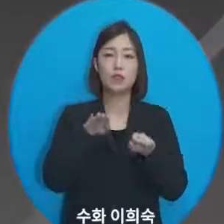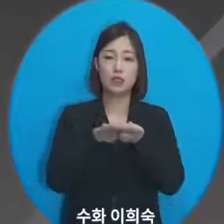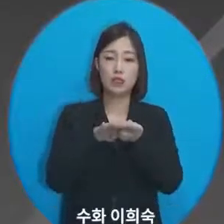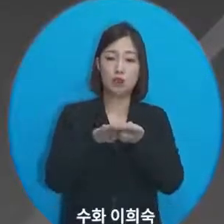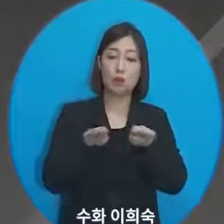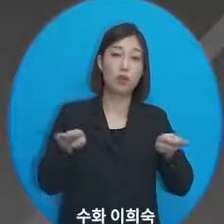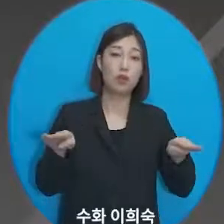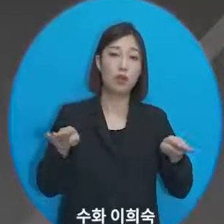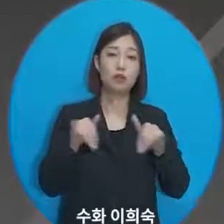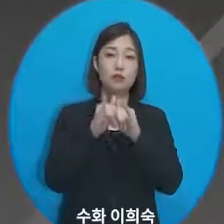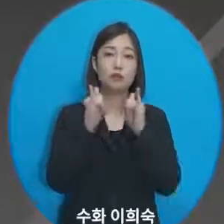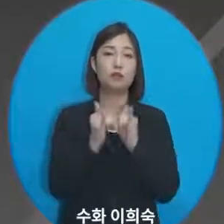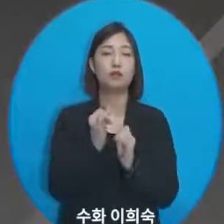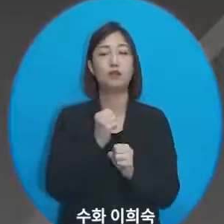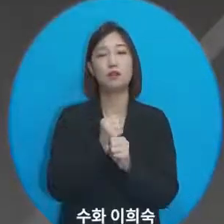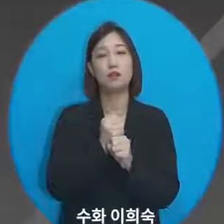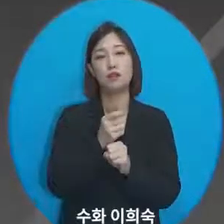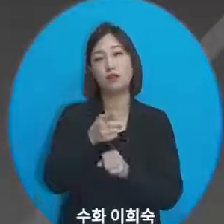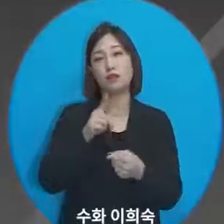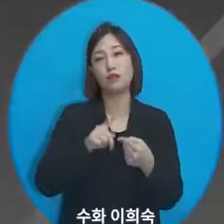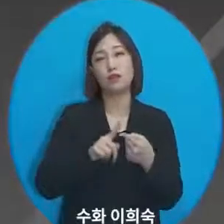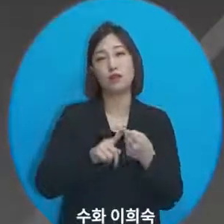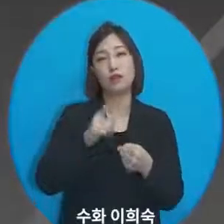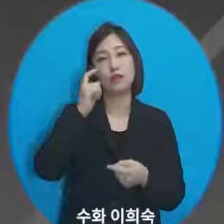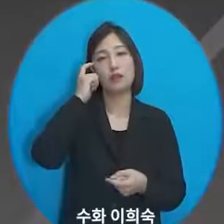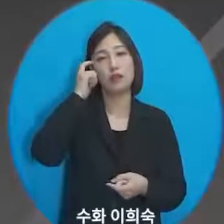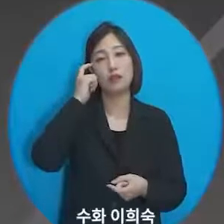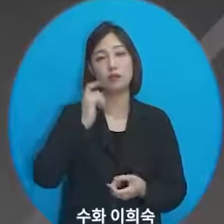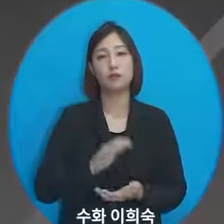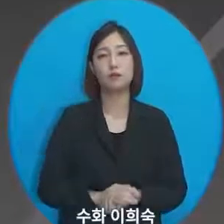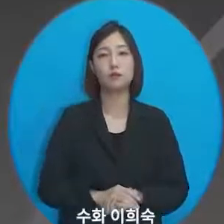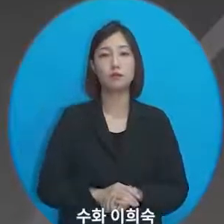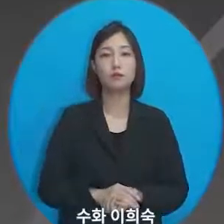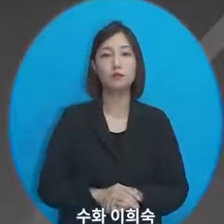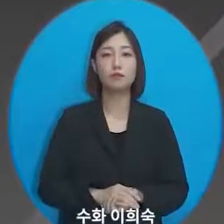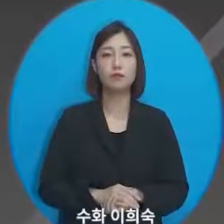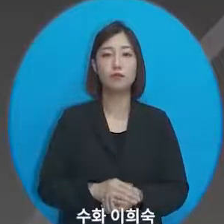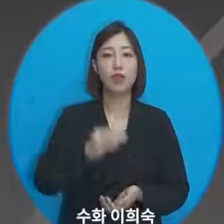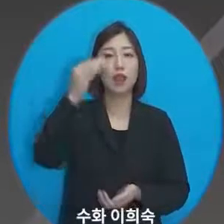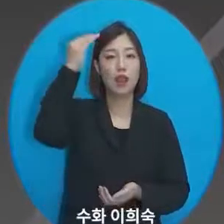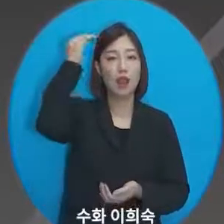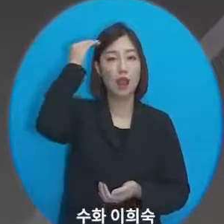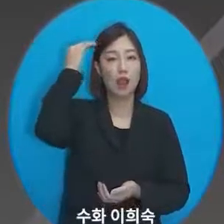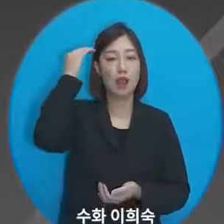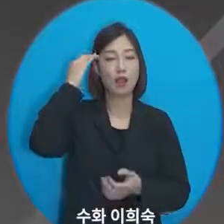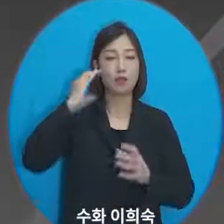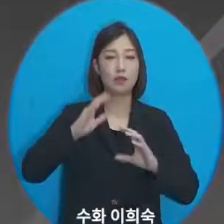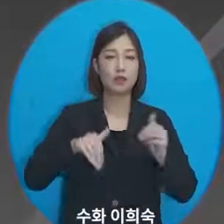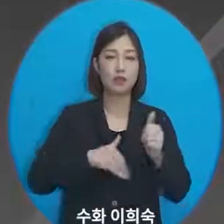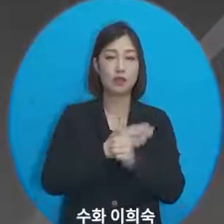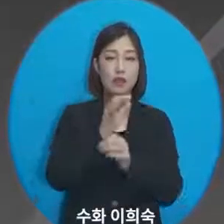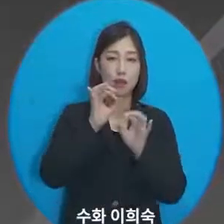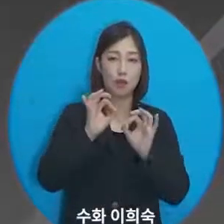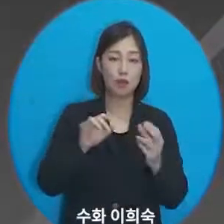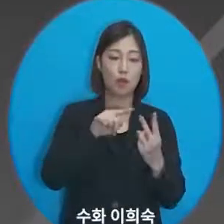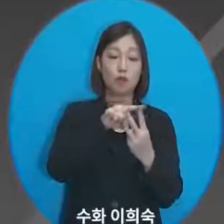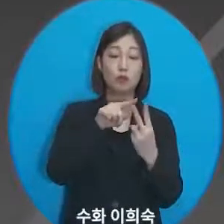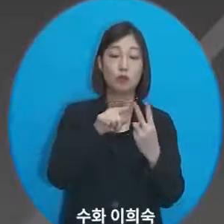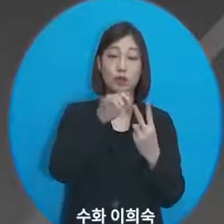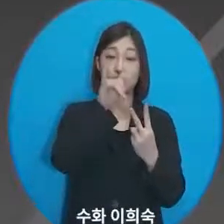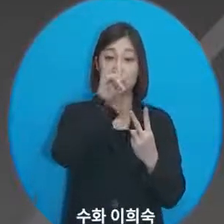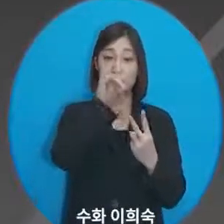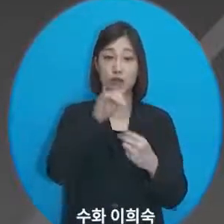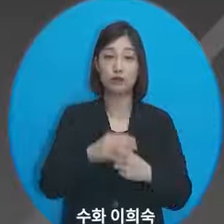이동권이 있고, 그다음에 정보 접근권이 있습니다. 우리나라에서는 이 두 가지 법률로 이 접근권의 그 개념을